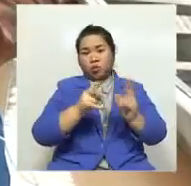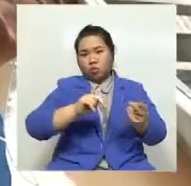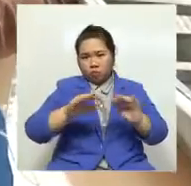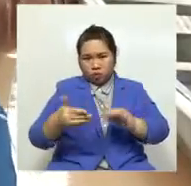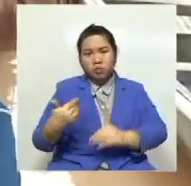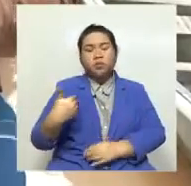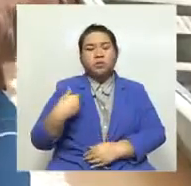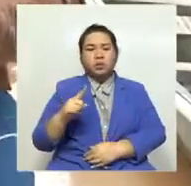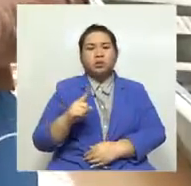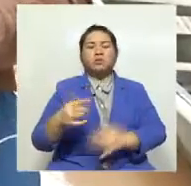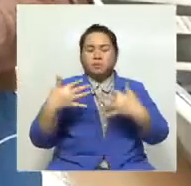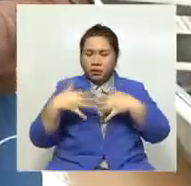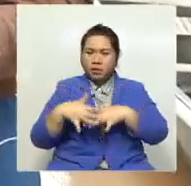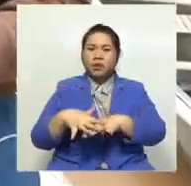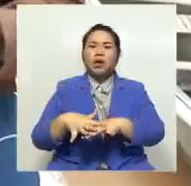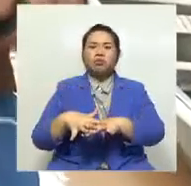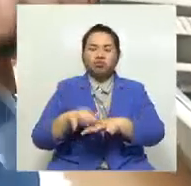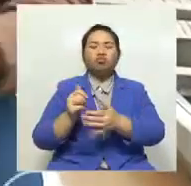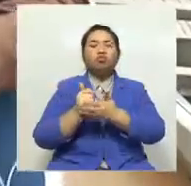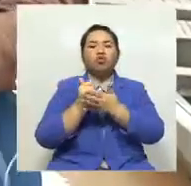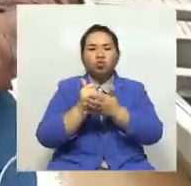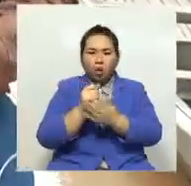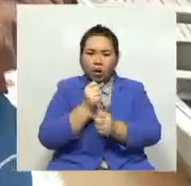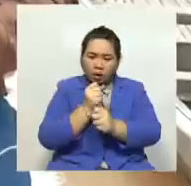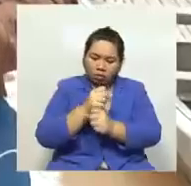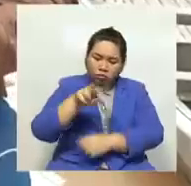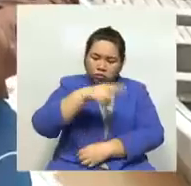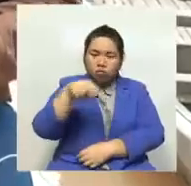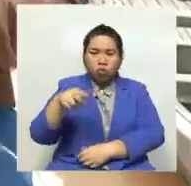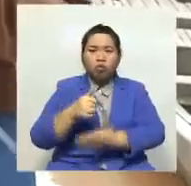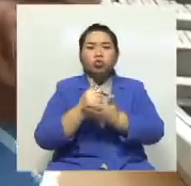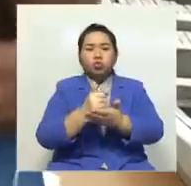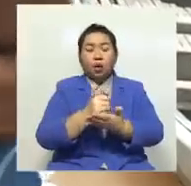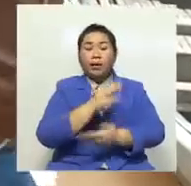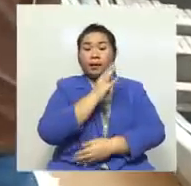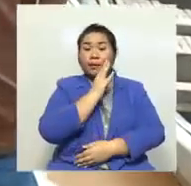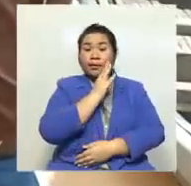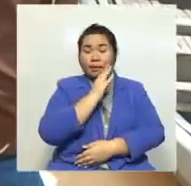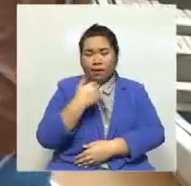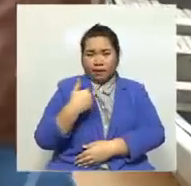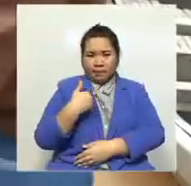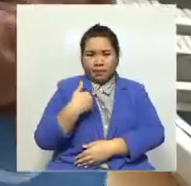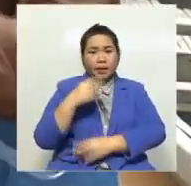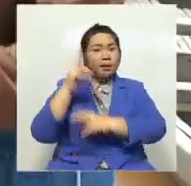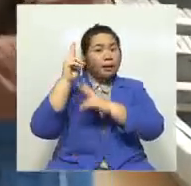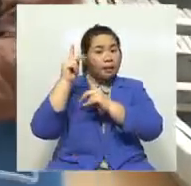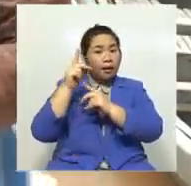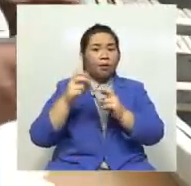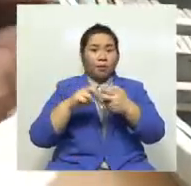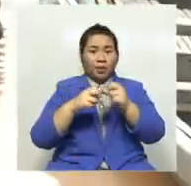ะก็ประสานงานมานะคะเพื่อที่จะเกาะติดสถานการณ์น้ำท่วมค่ะหากมีความคืบหน้าเกี่ยวกับ